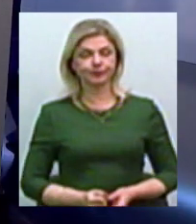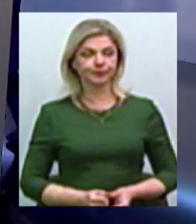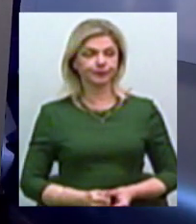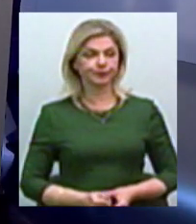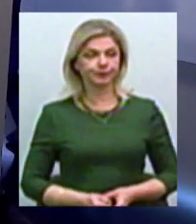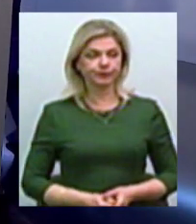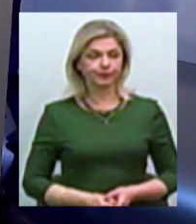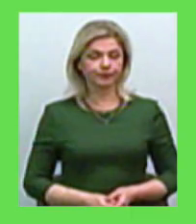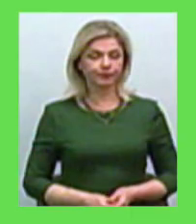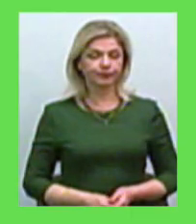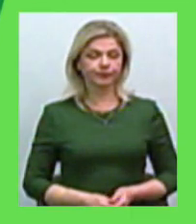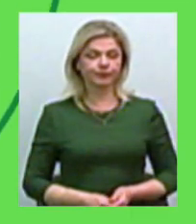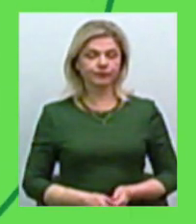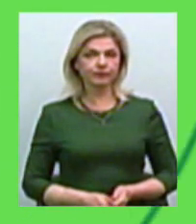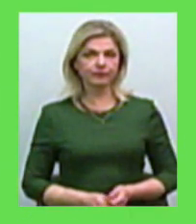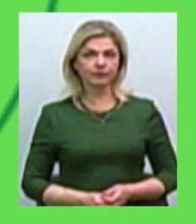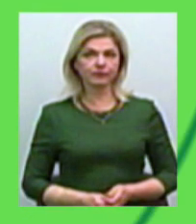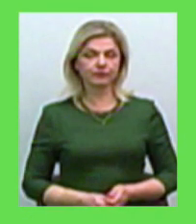Прошу.